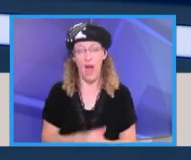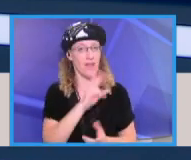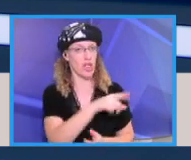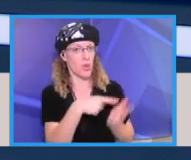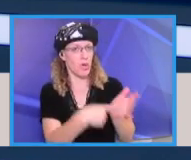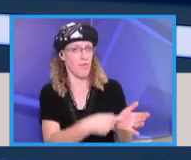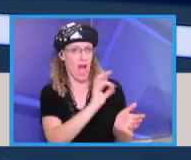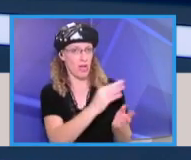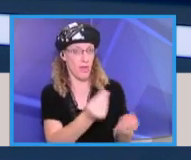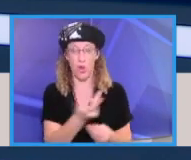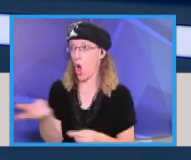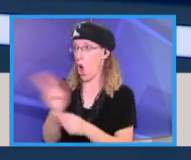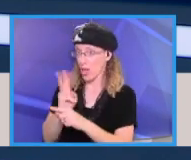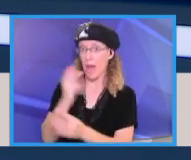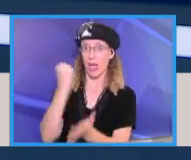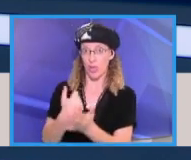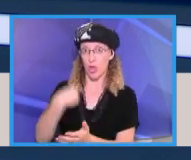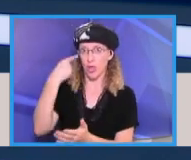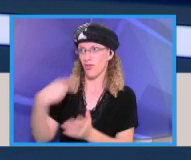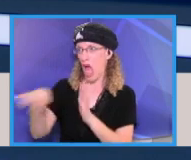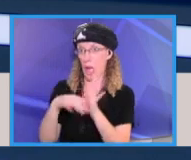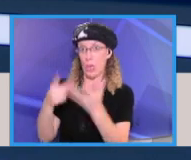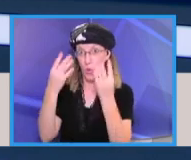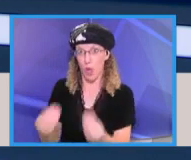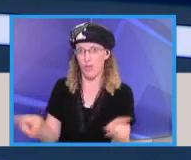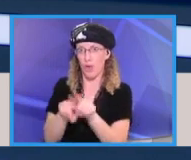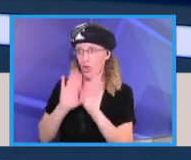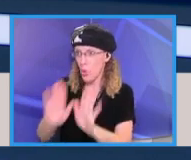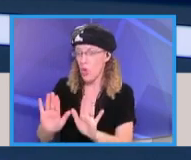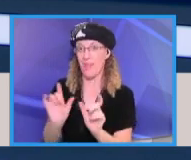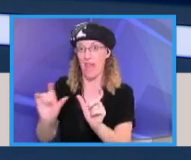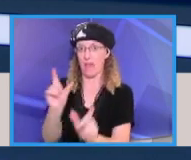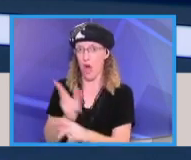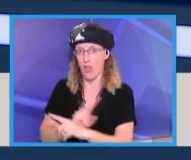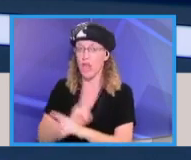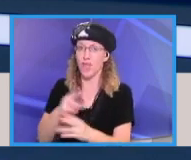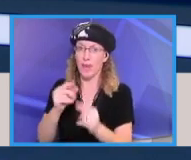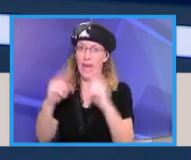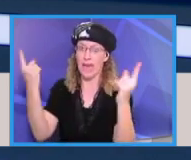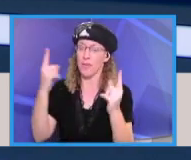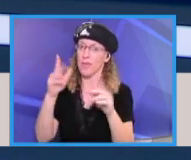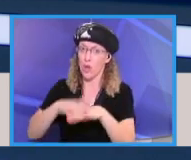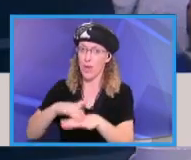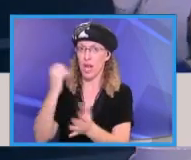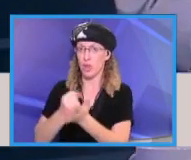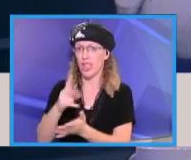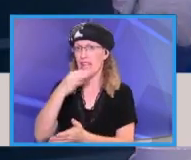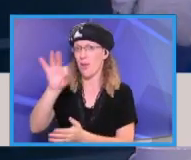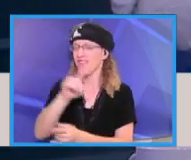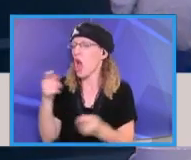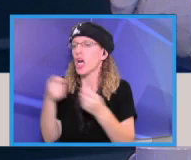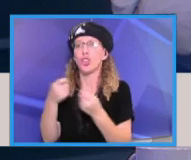בדיקה. לגבי הונאה בכשרות, אני חושב שהוא טוב מאוד ברמה הזאת של מניעת ההונאה. יש דברים אחרים בתחום הכשרות שצריך לשפר אותם כמובן, אבל זה לא נוגע